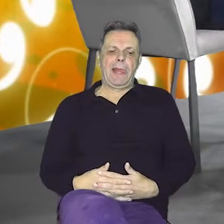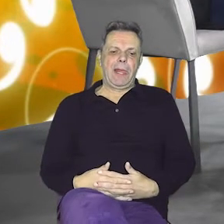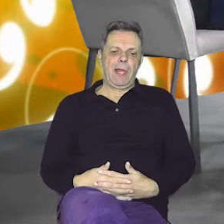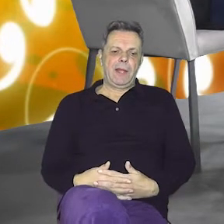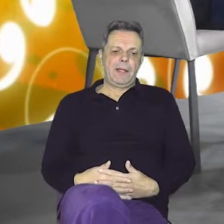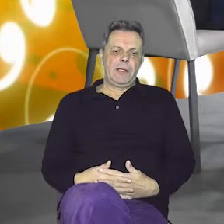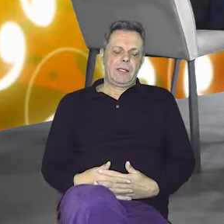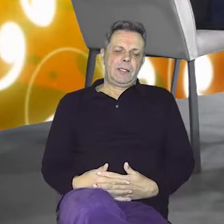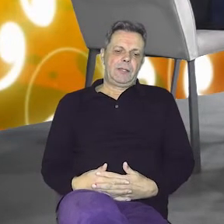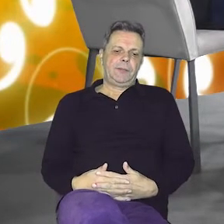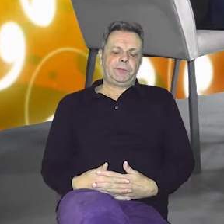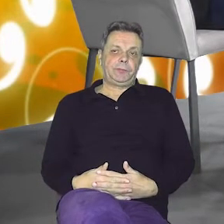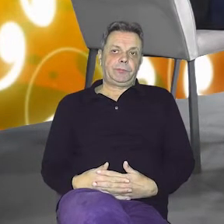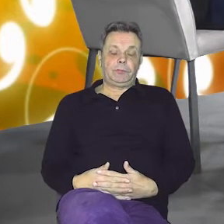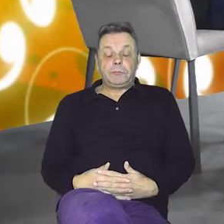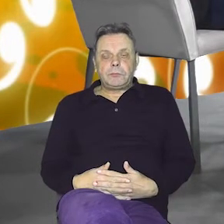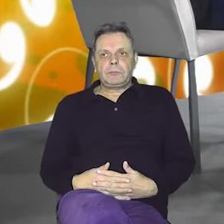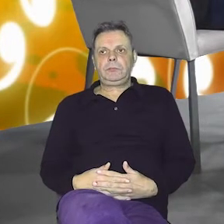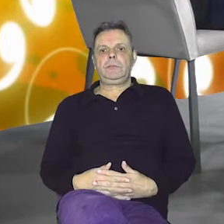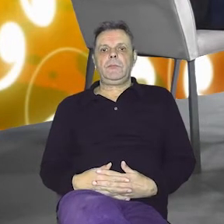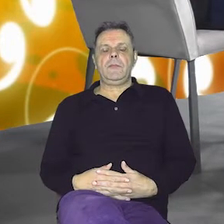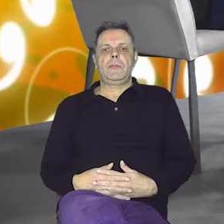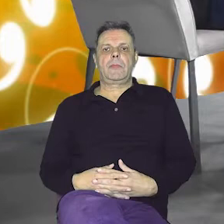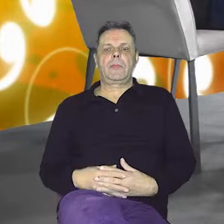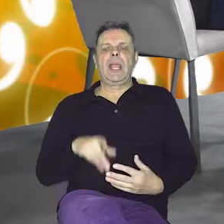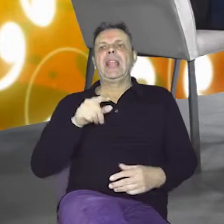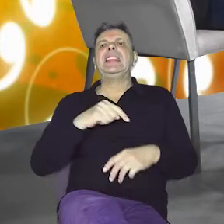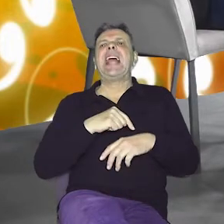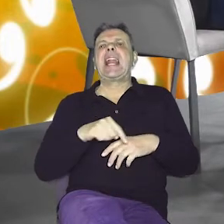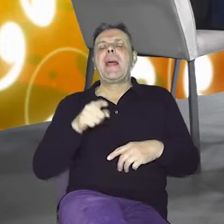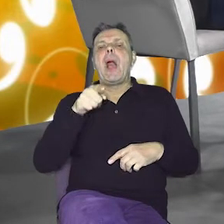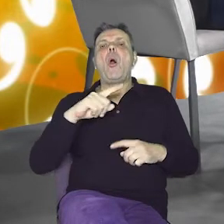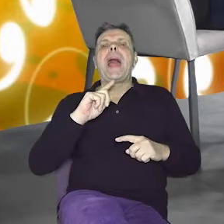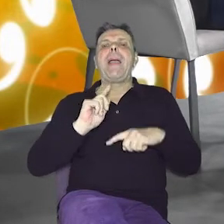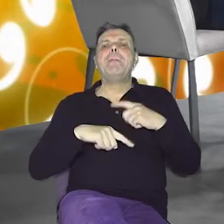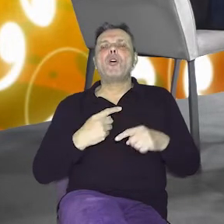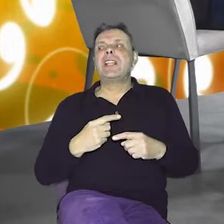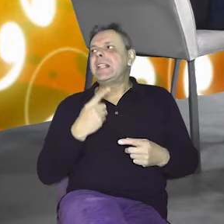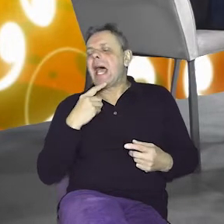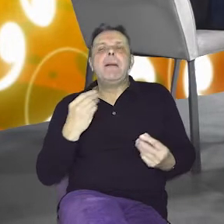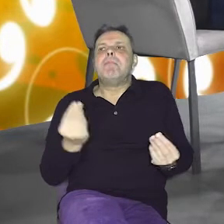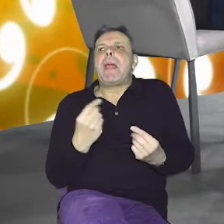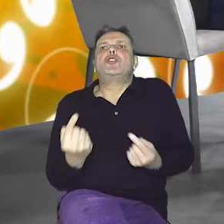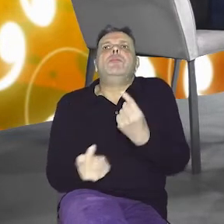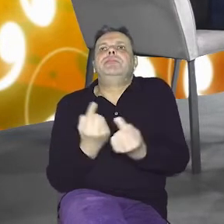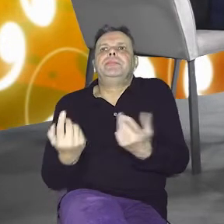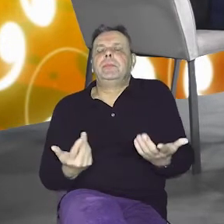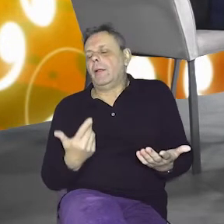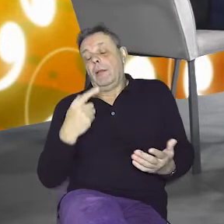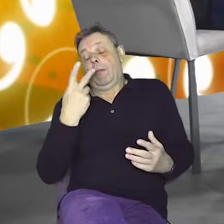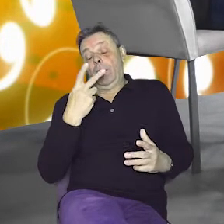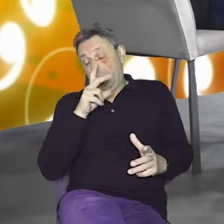ovoga previše. Sad, ta rana, ona je posljedica nečega. Znači, posljedica,